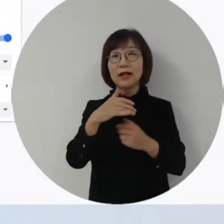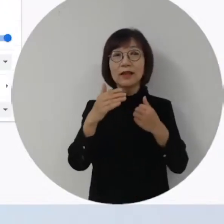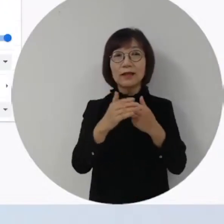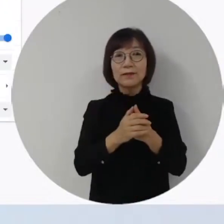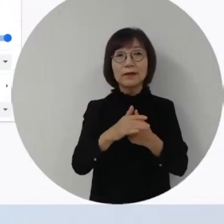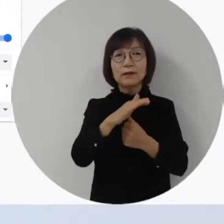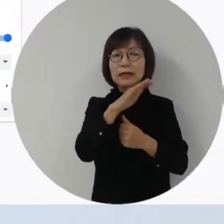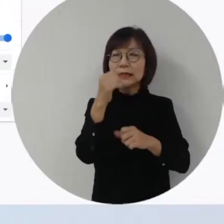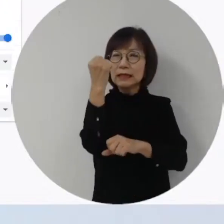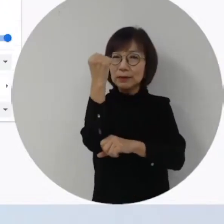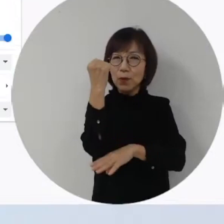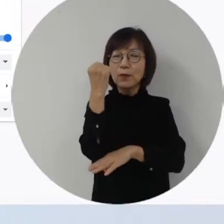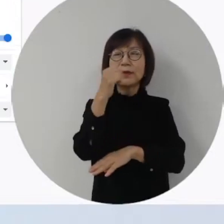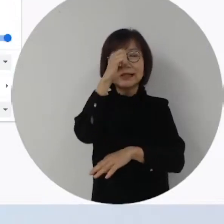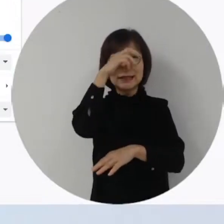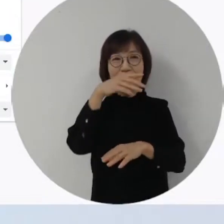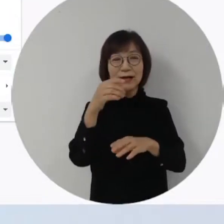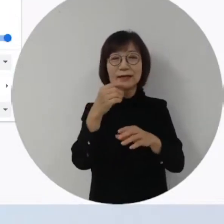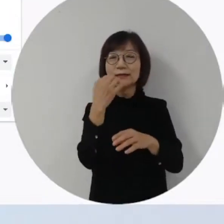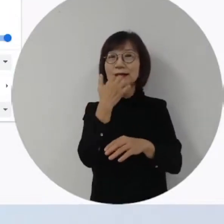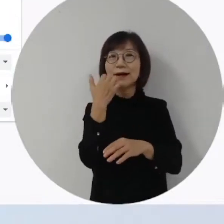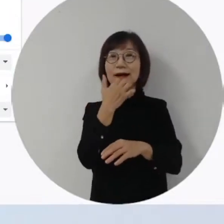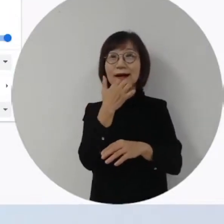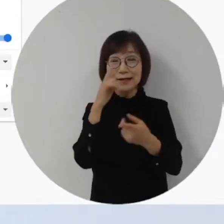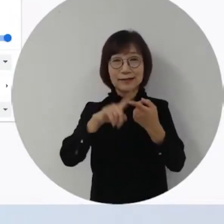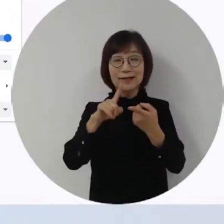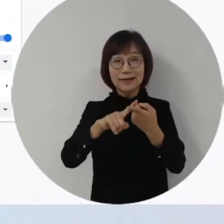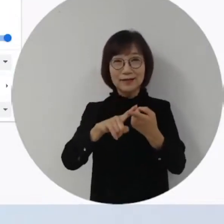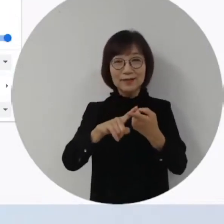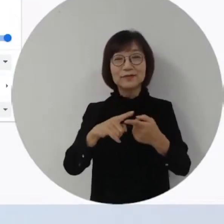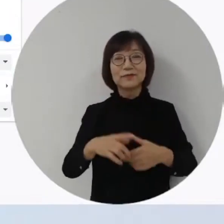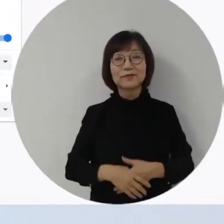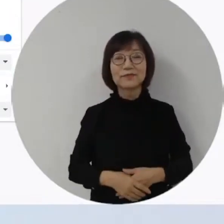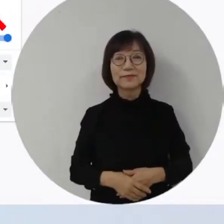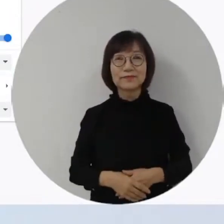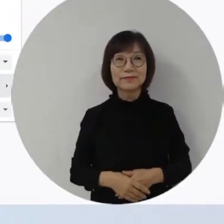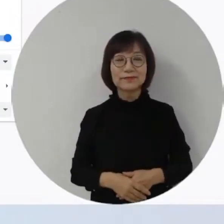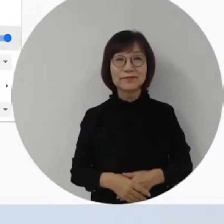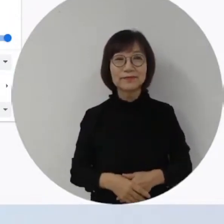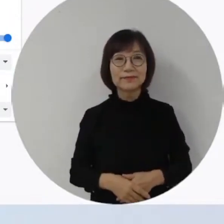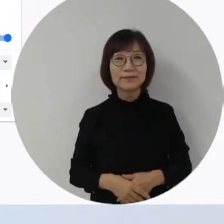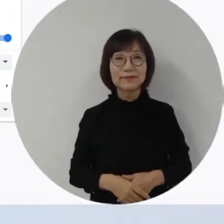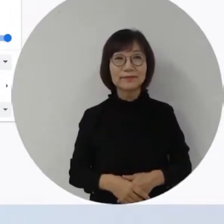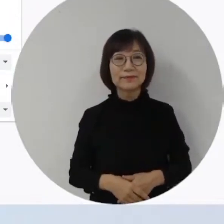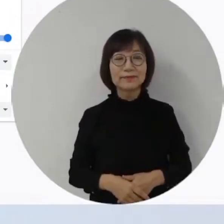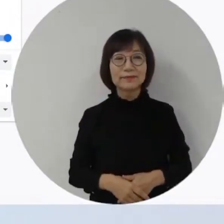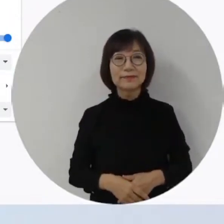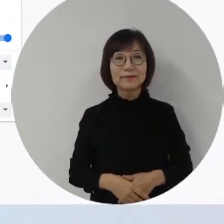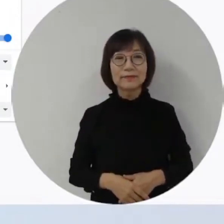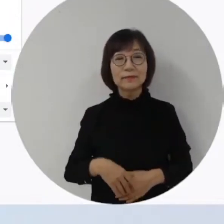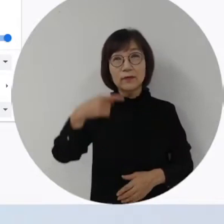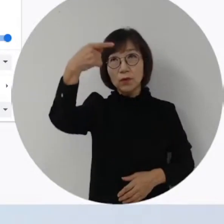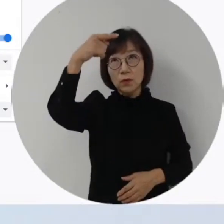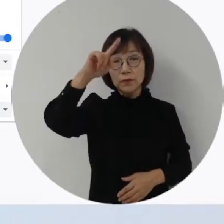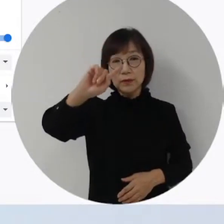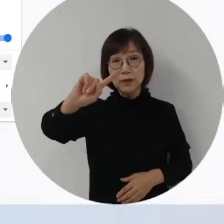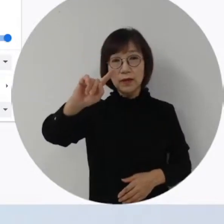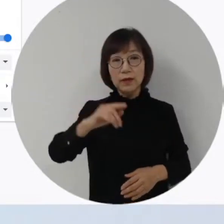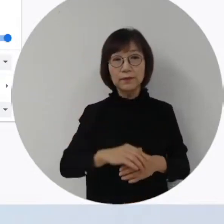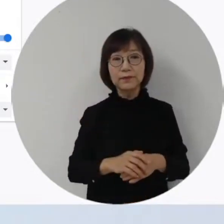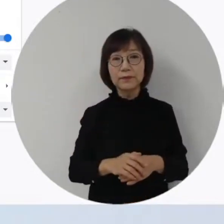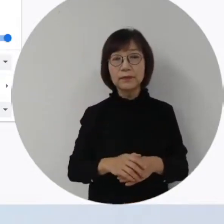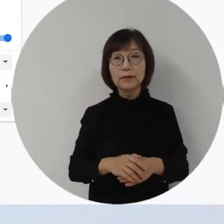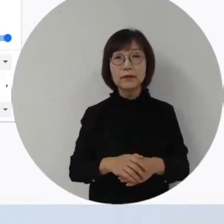그리고 요 밑에 URL 주소 써 있는 부분이 지금 현재 체크가 되어 있는데 요 홈 버튼을 눌렀을 때